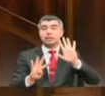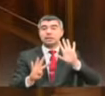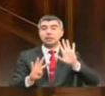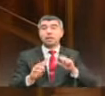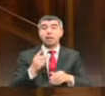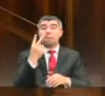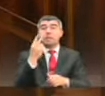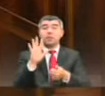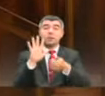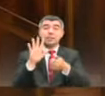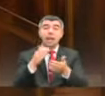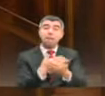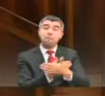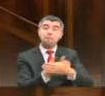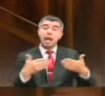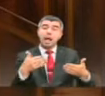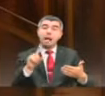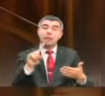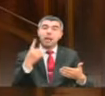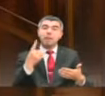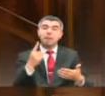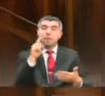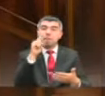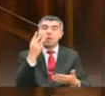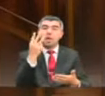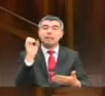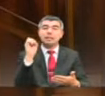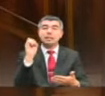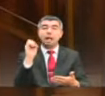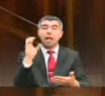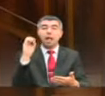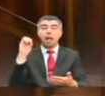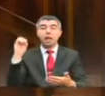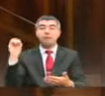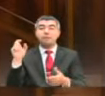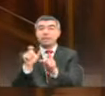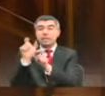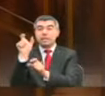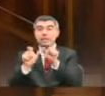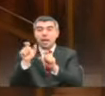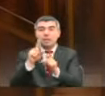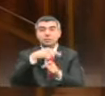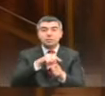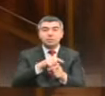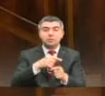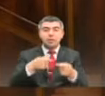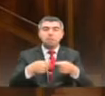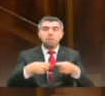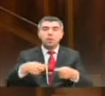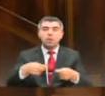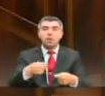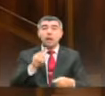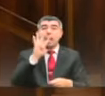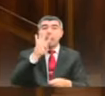مليار درهم لفائدة 130,000 من صغار الفلاحين وعلى مساحة 400,000